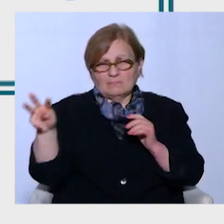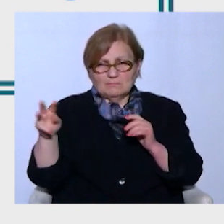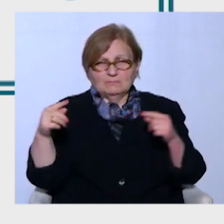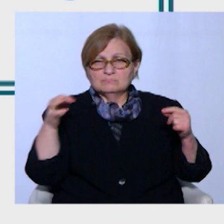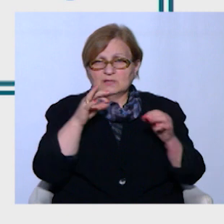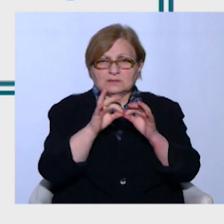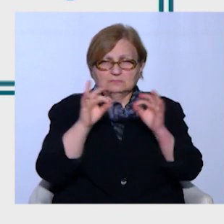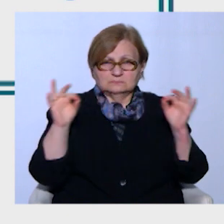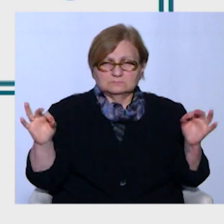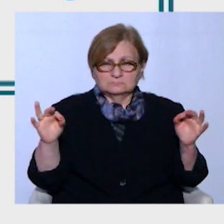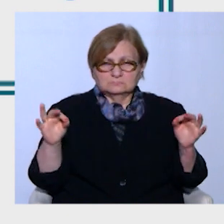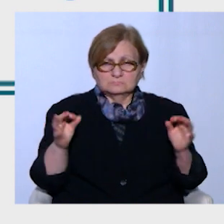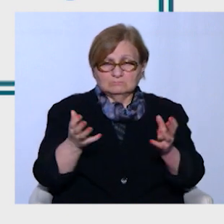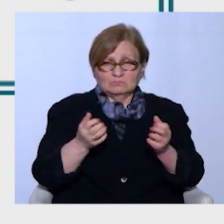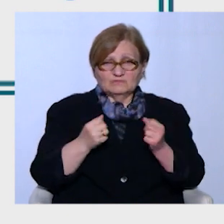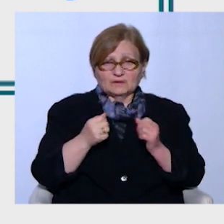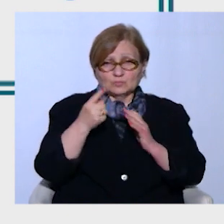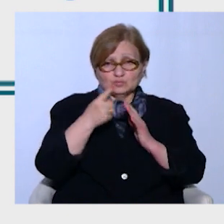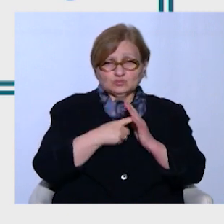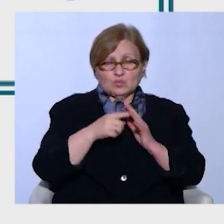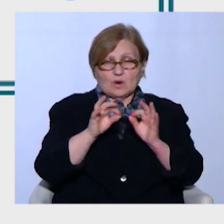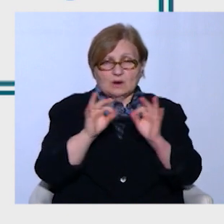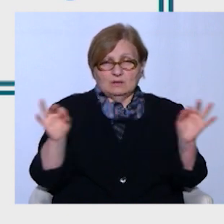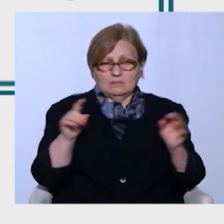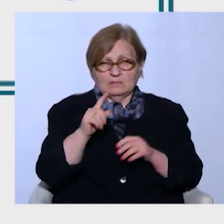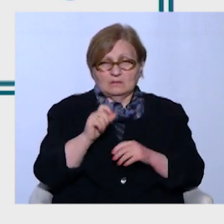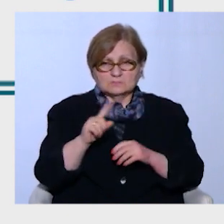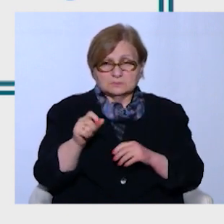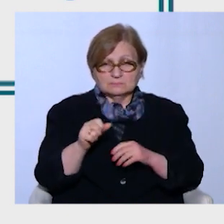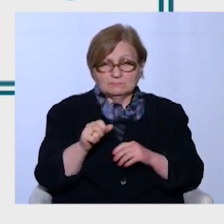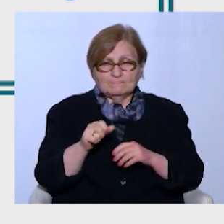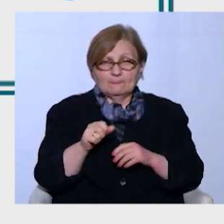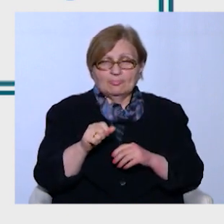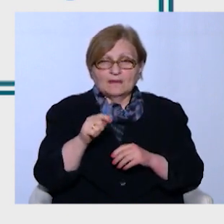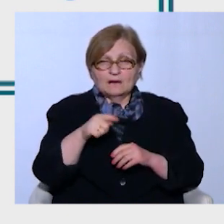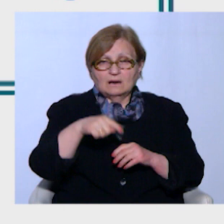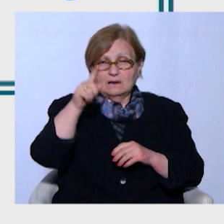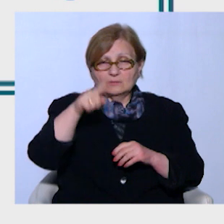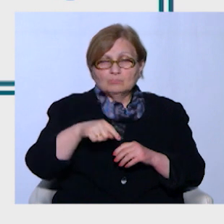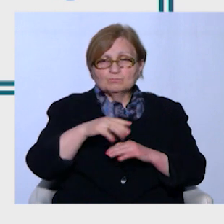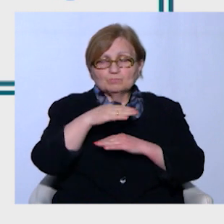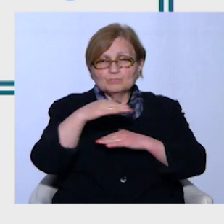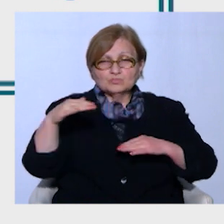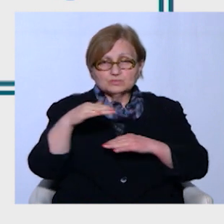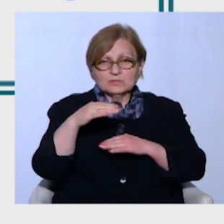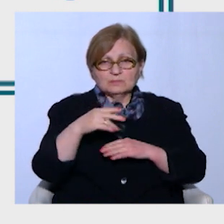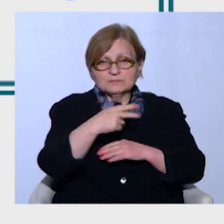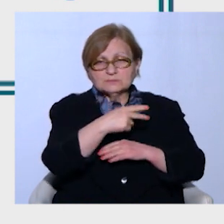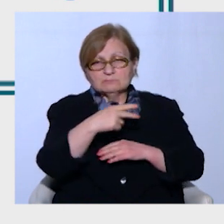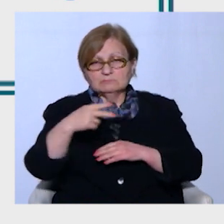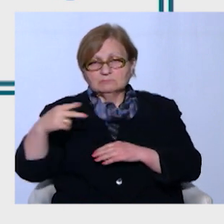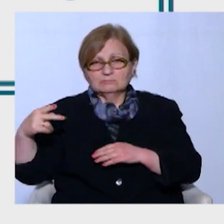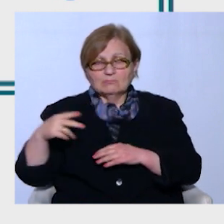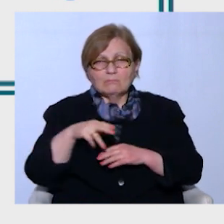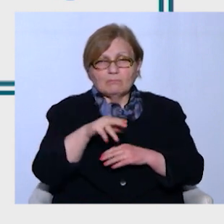შევაერთეთ. მივიღეთ MN-ის შუახაზი. ტრაპეციის შუახაზი ფუძეების პარალელურია და ფუძეების ჯამის